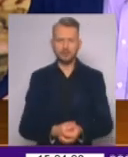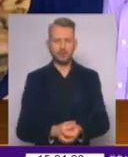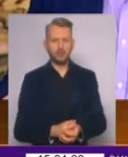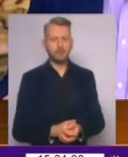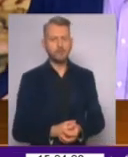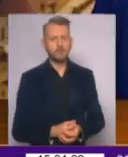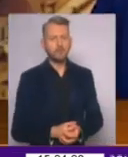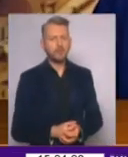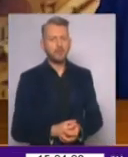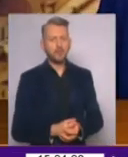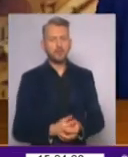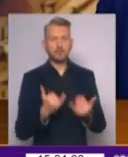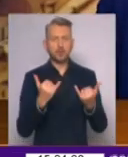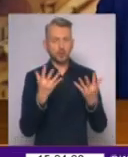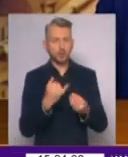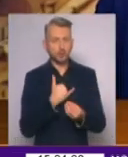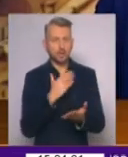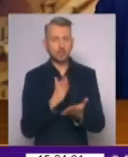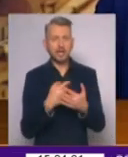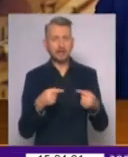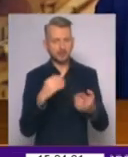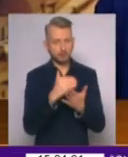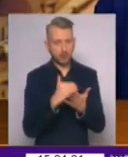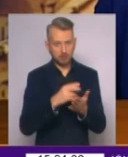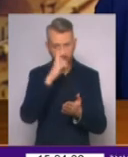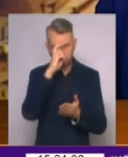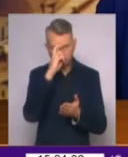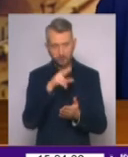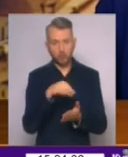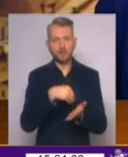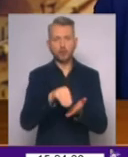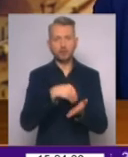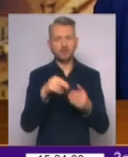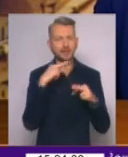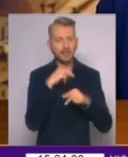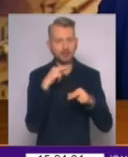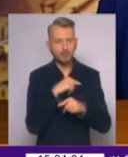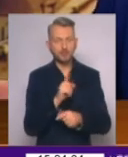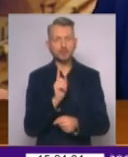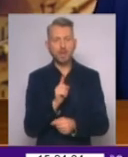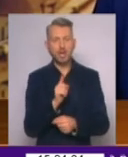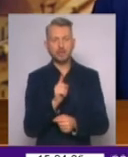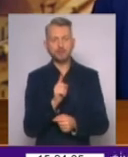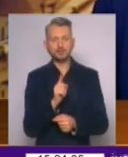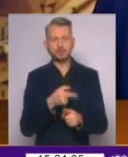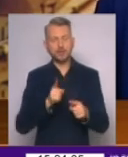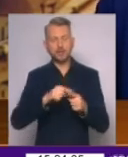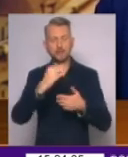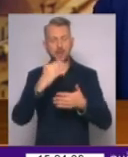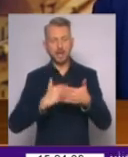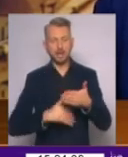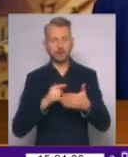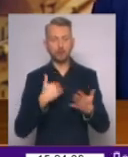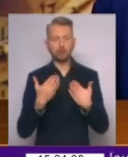на сьогоднішній день у нас є різні програми в державі, які йдуть по закупівлі тих чи інших ліків. Але цей перелік, він